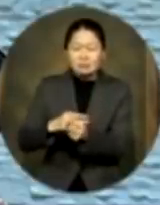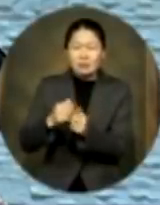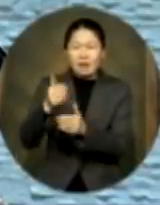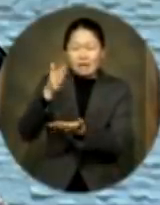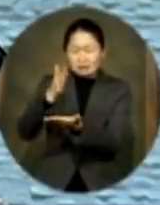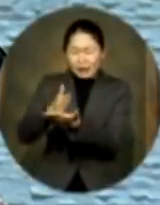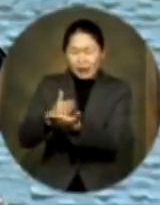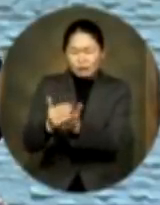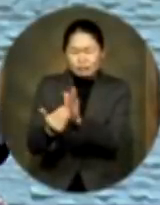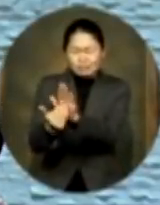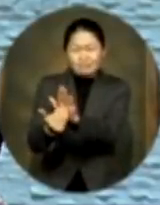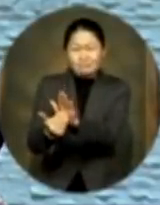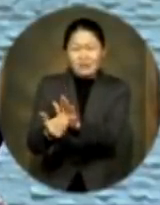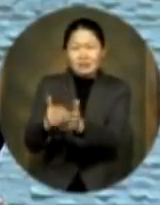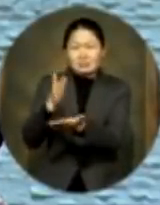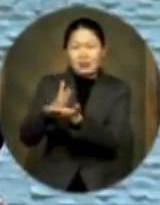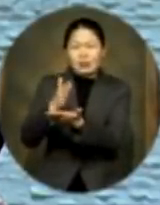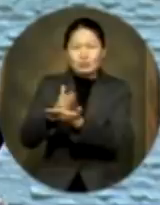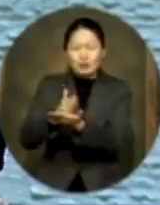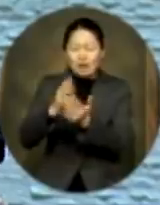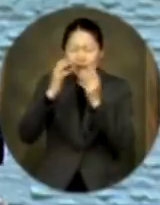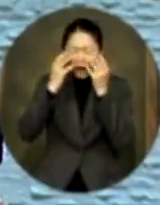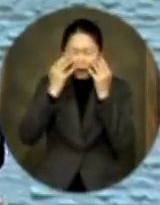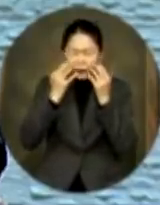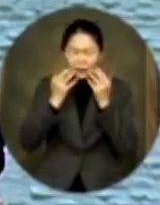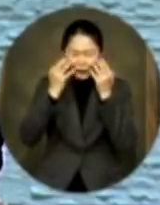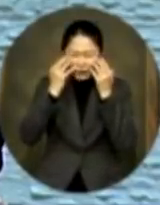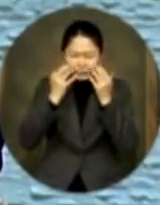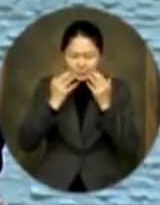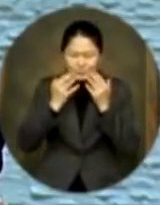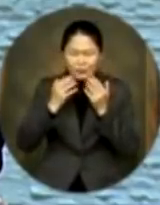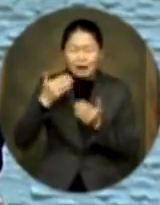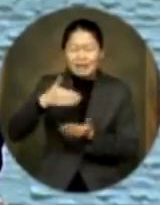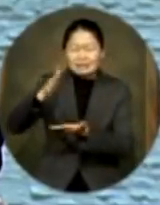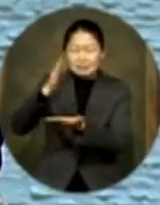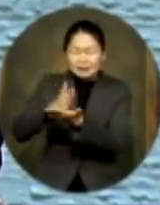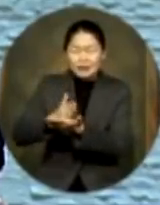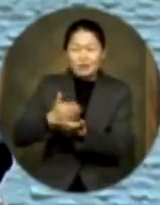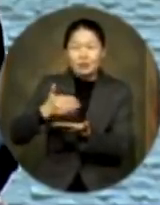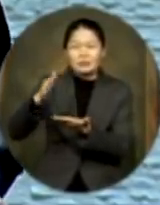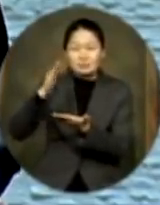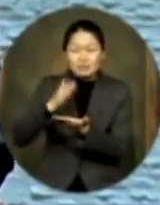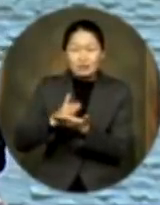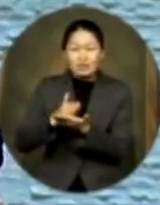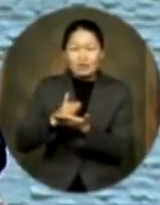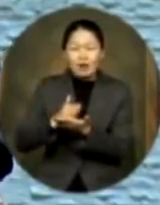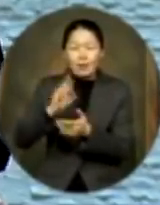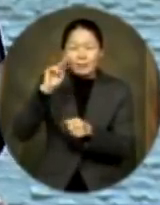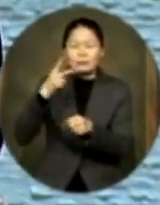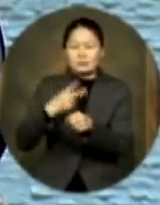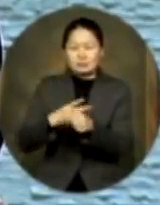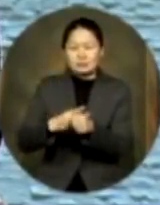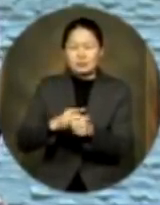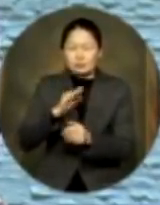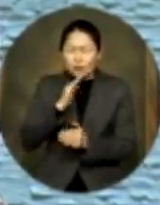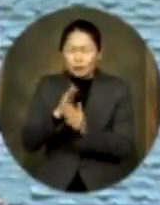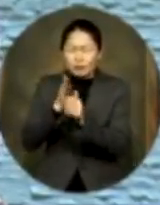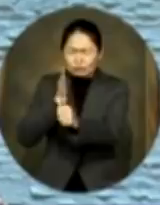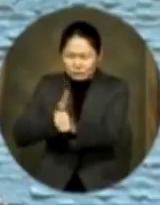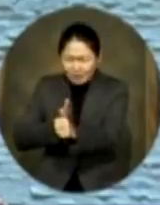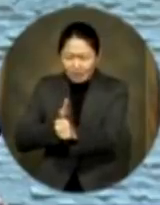눈에 눈물이 펑펑 흘리면서 사도바울 제발 가지 마세요 사도바울 정말 부탁을